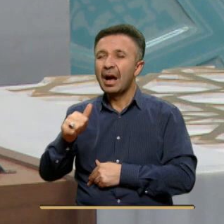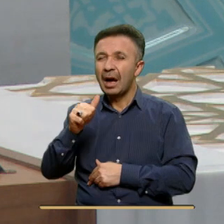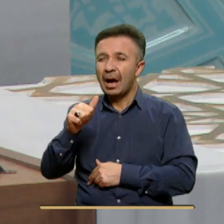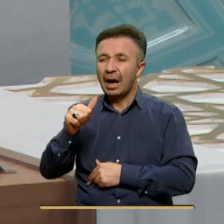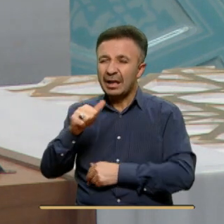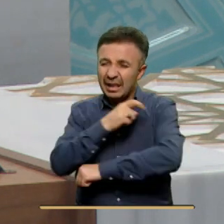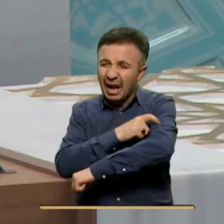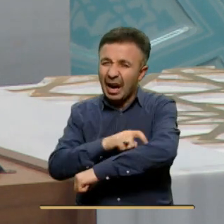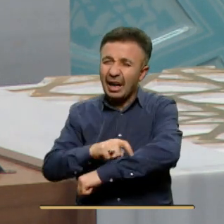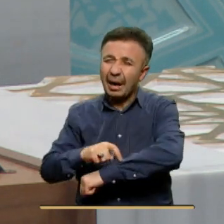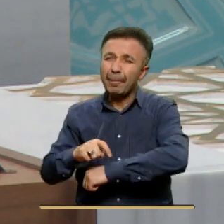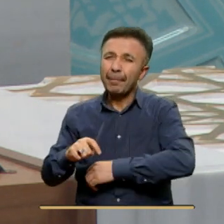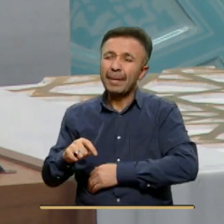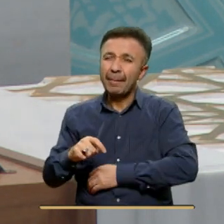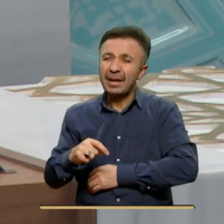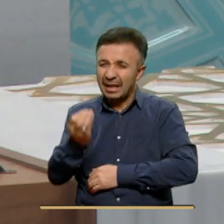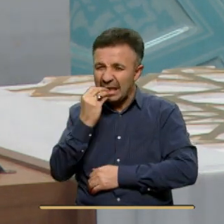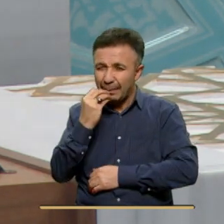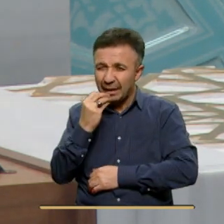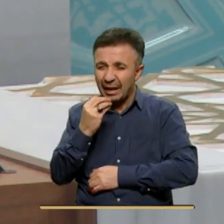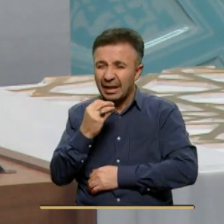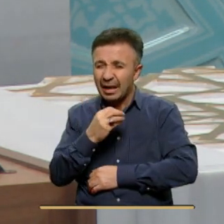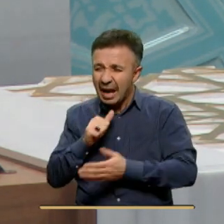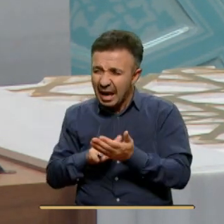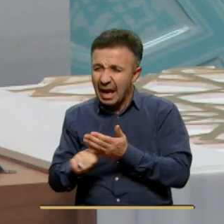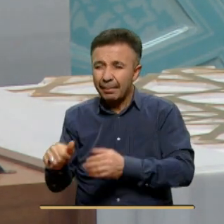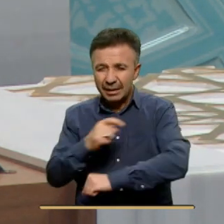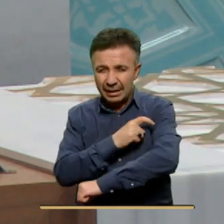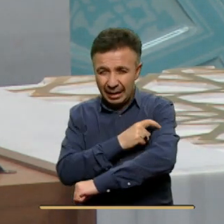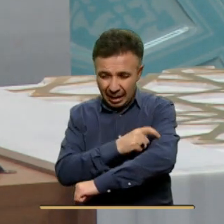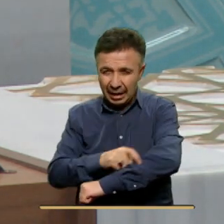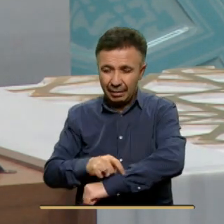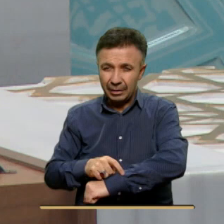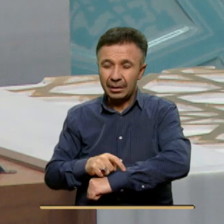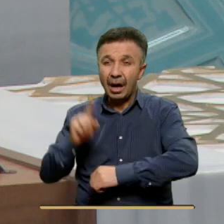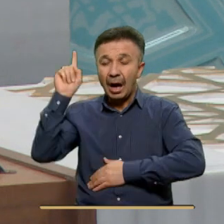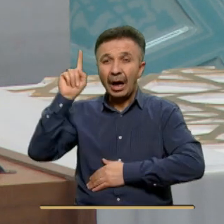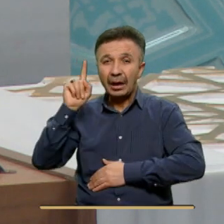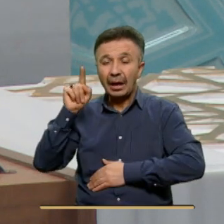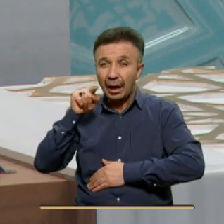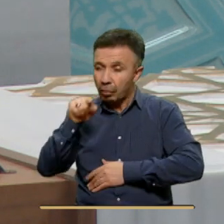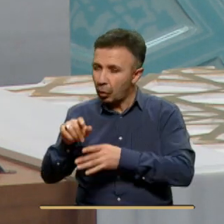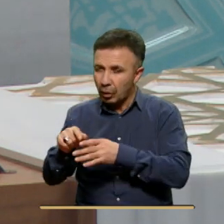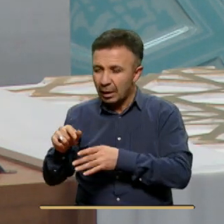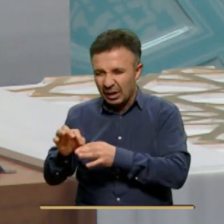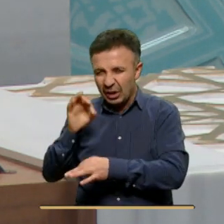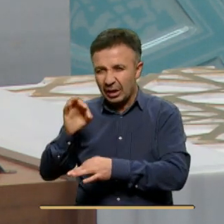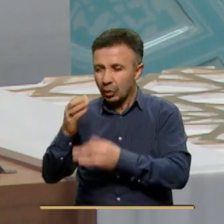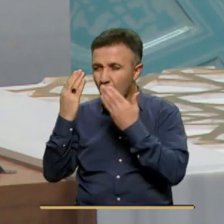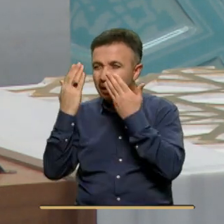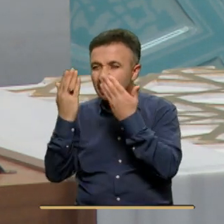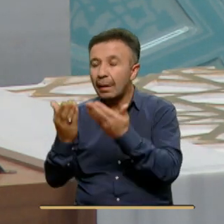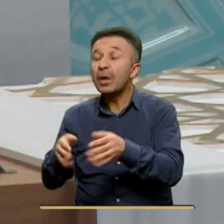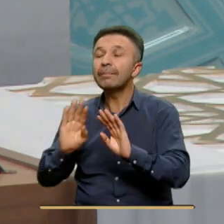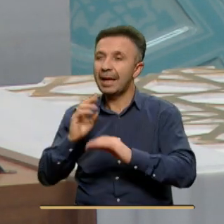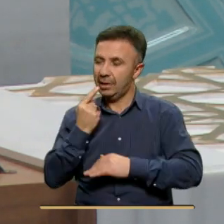haramdır. Onun bu haldeki duasını Allah nasıl kabul edebilir buyuruyor. Bu yüzden